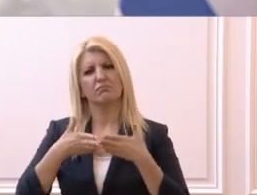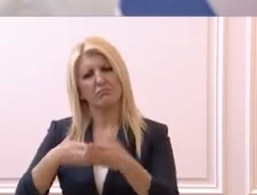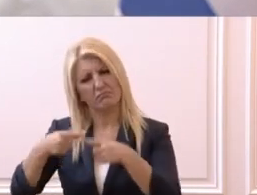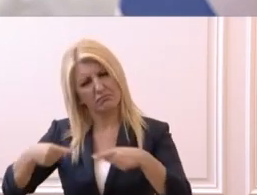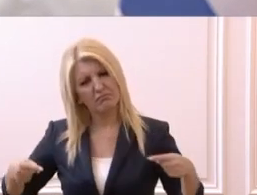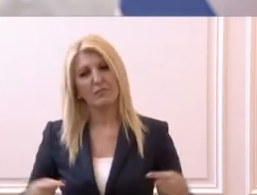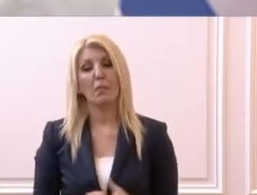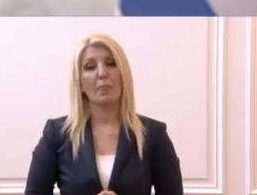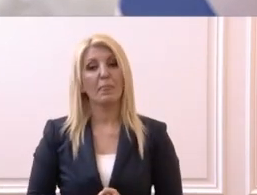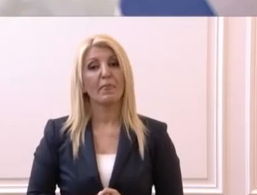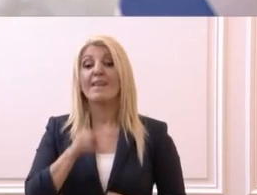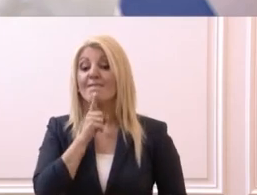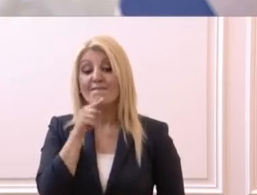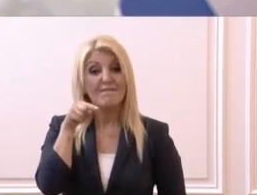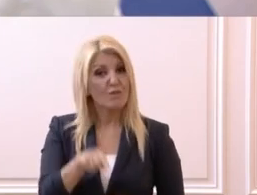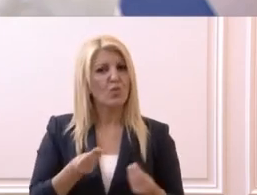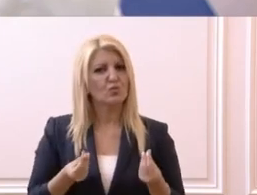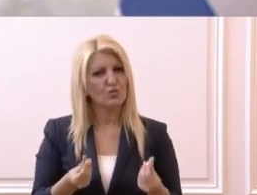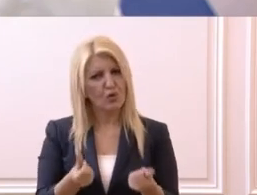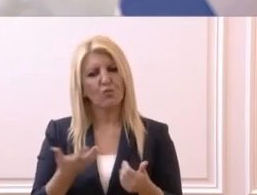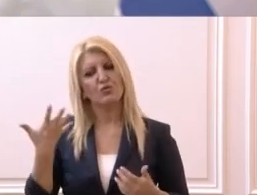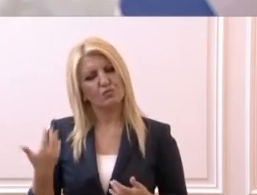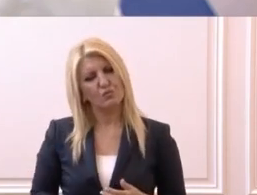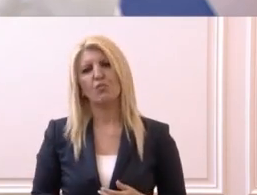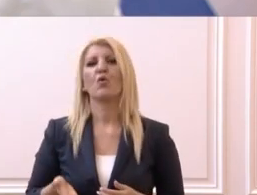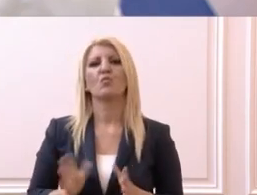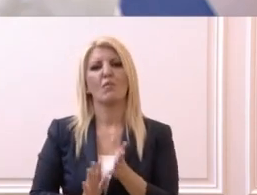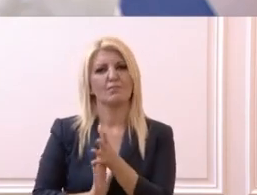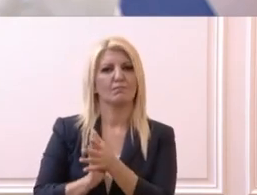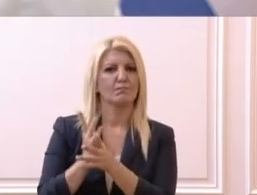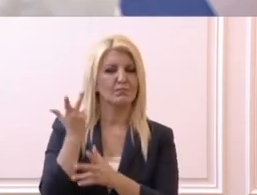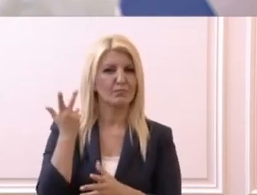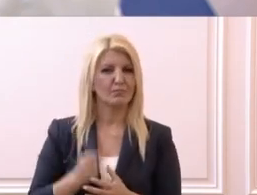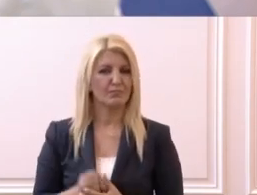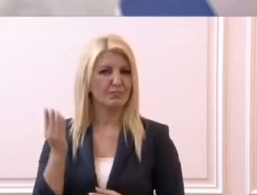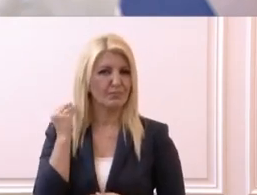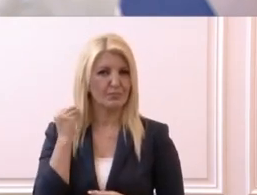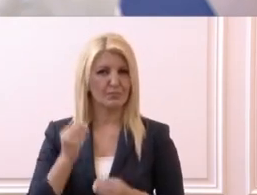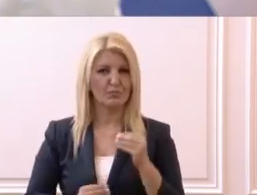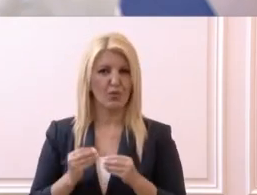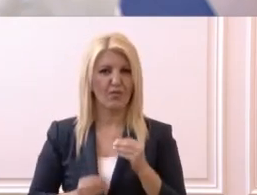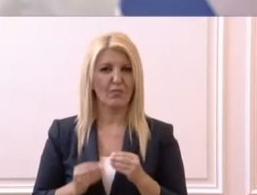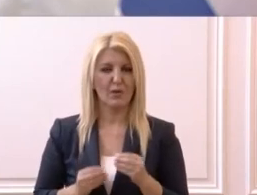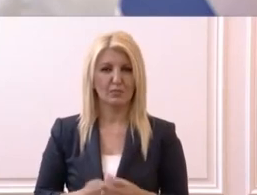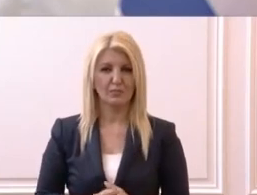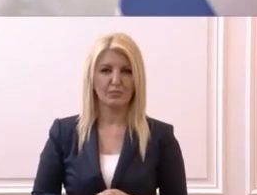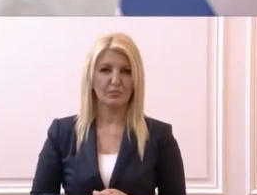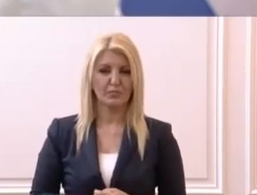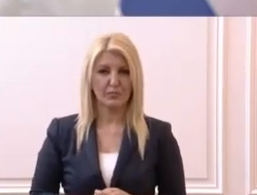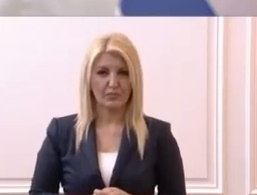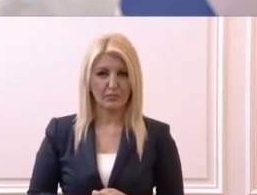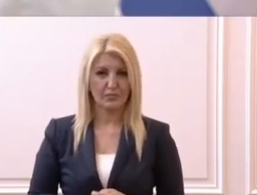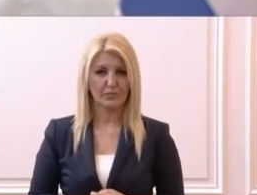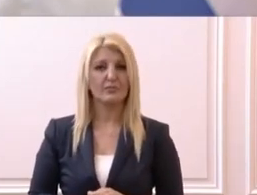έχει πολλούς ευνοημένους. Γιατί ενώ στηρίζει την αγορά,